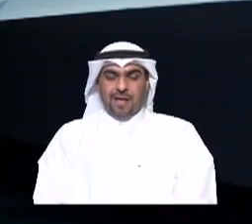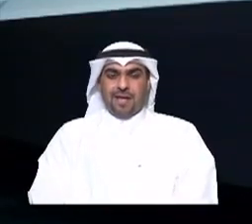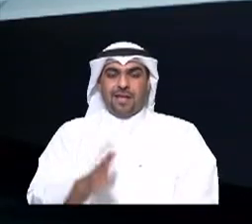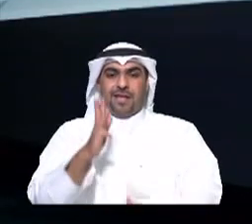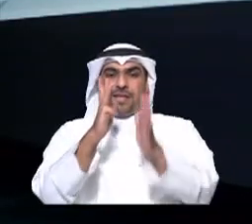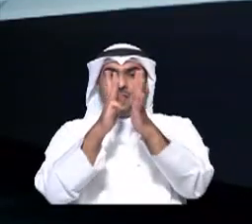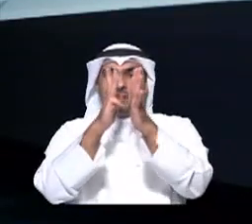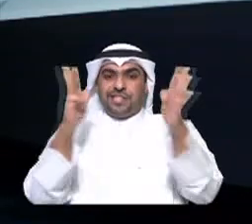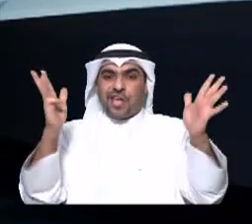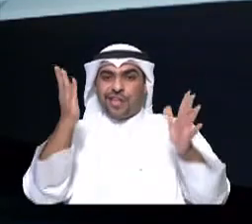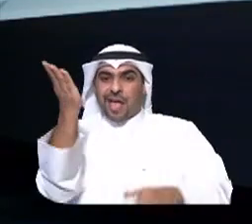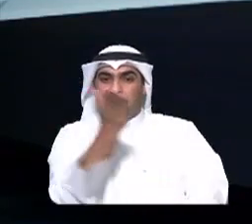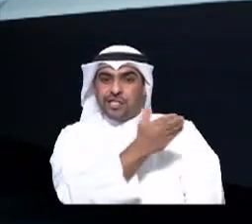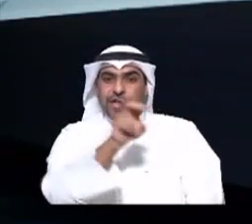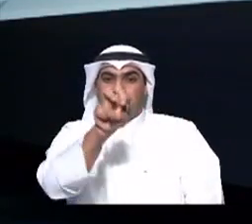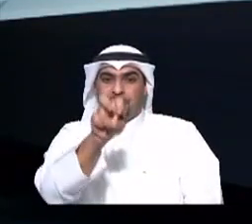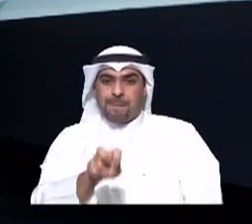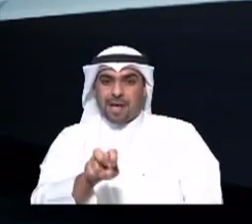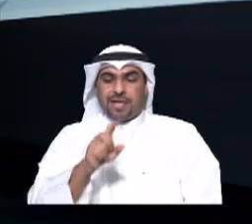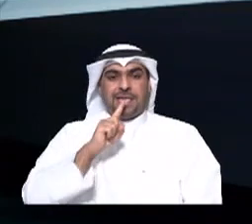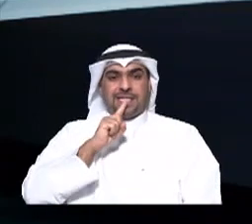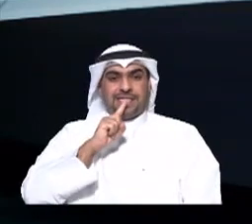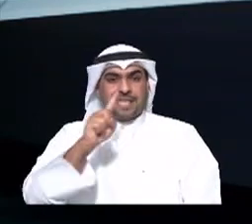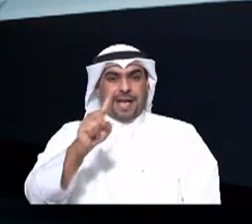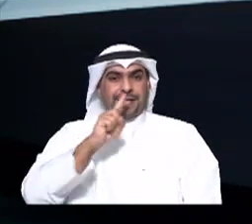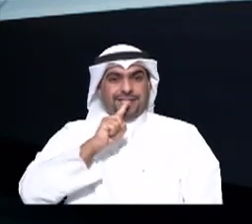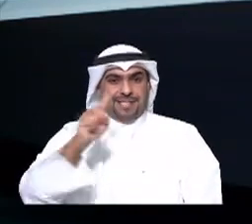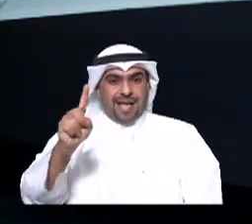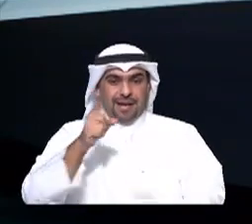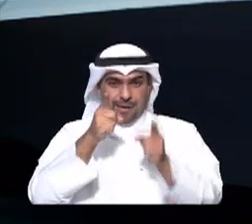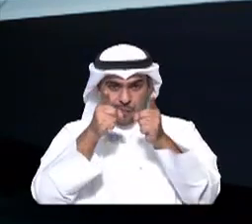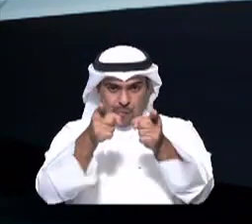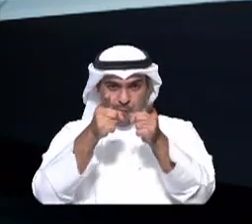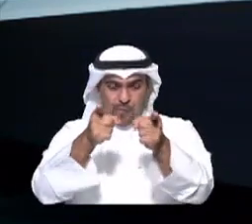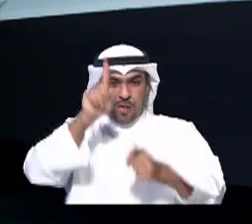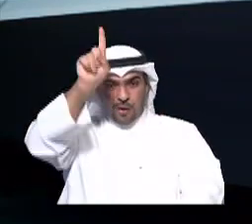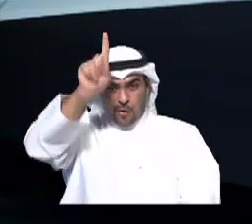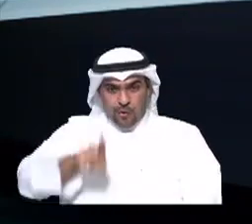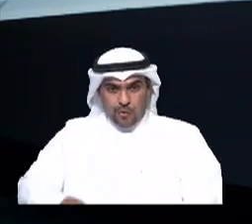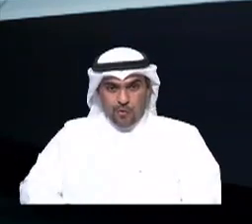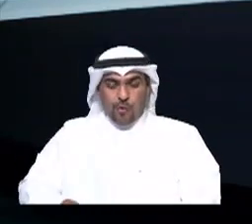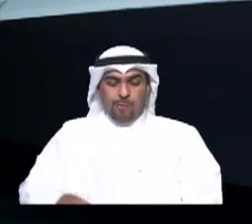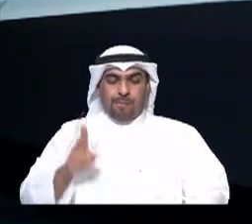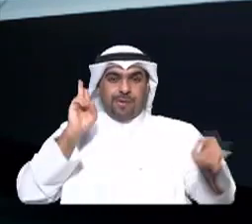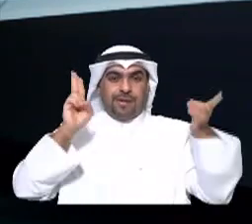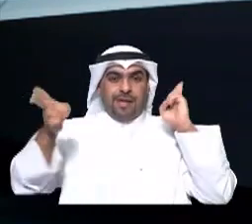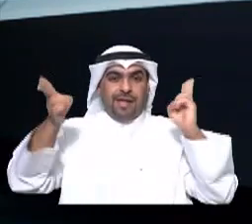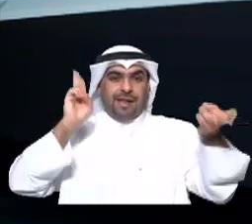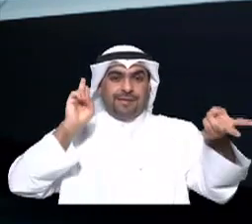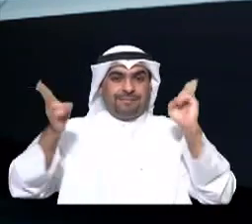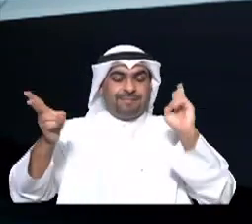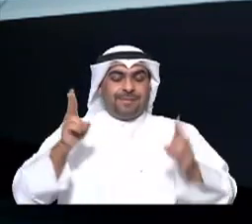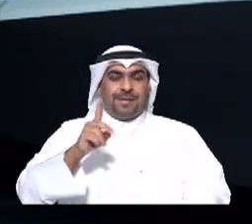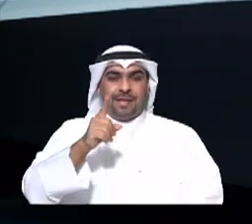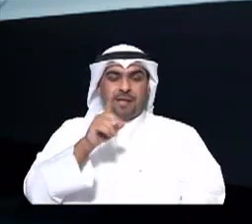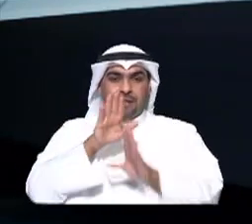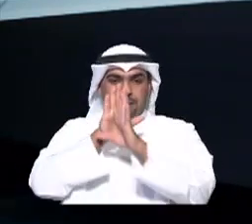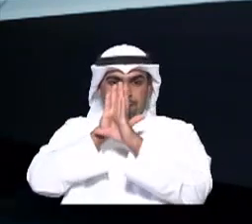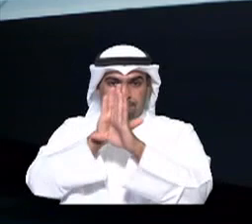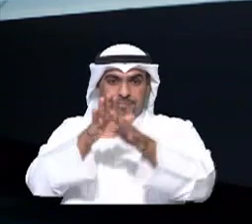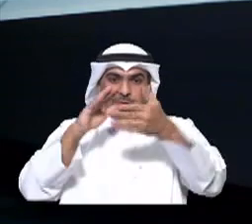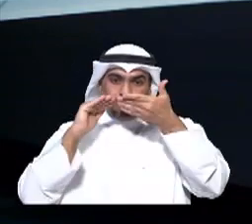19 من أغسطس من كل عام هو اليوم الذي يستذكر فيه العالم مسيرة العمل الإنساني في بذل الخير